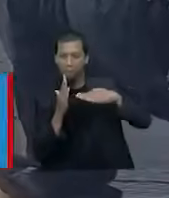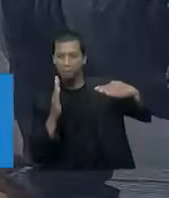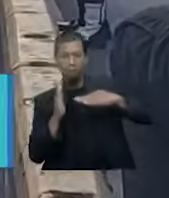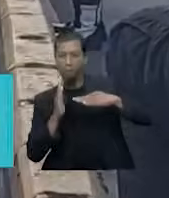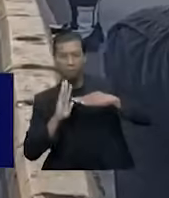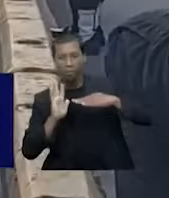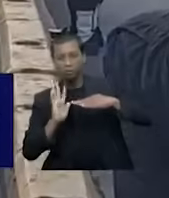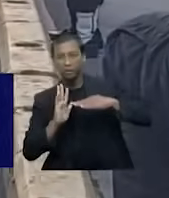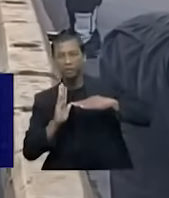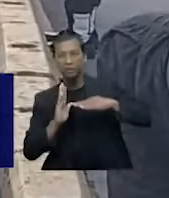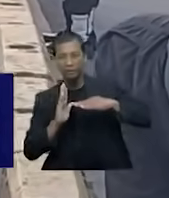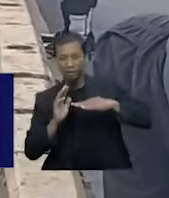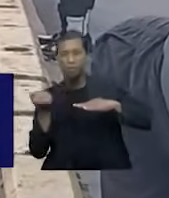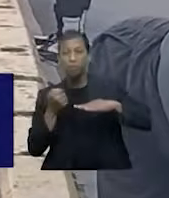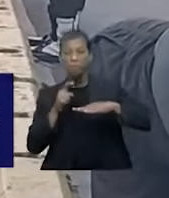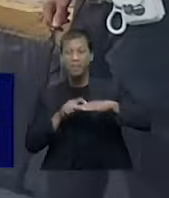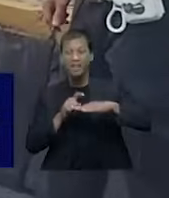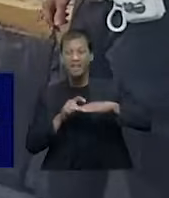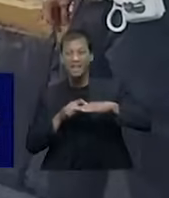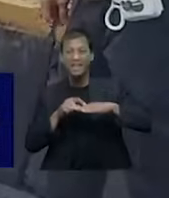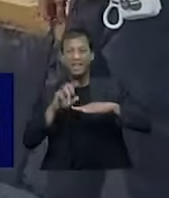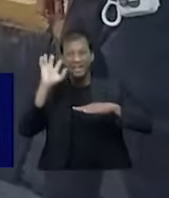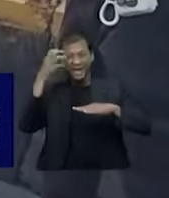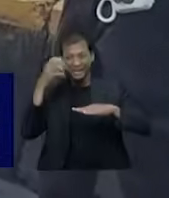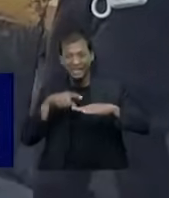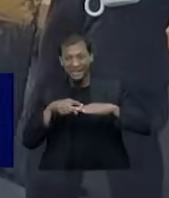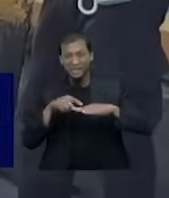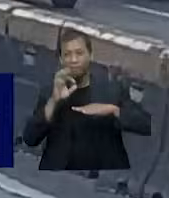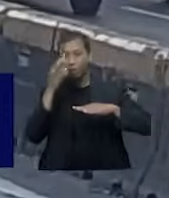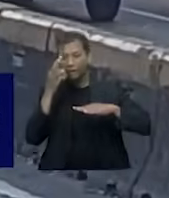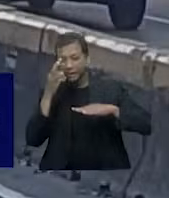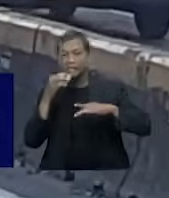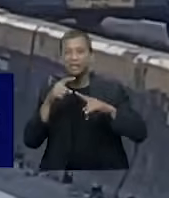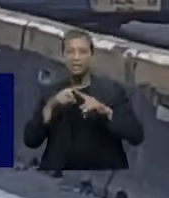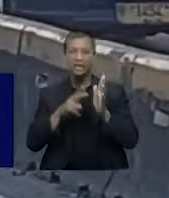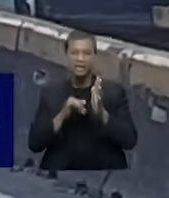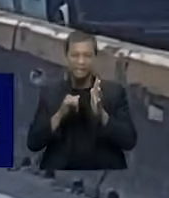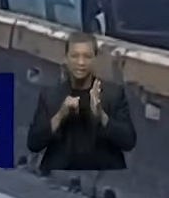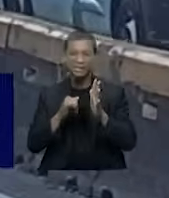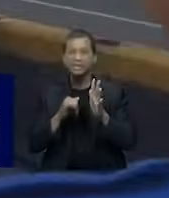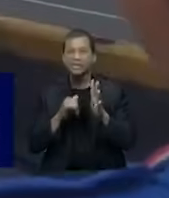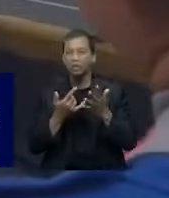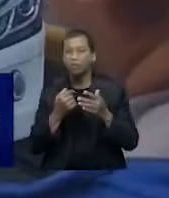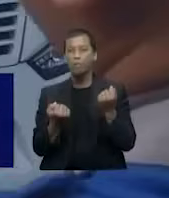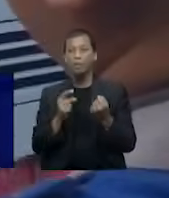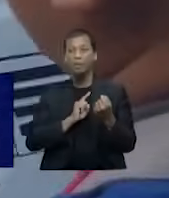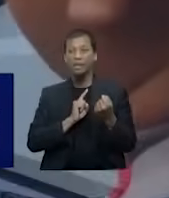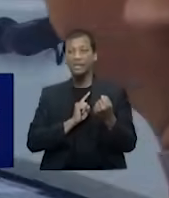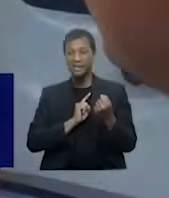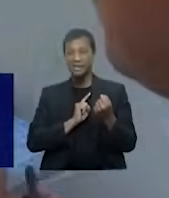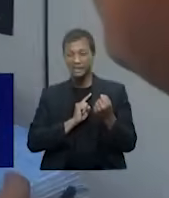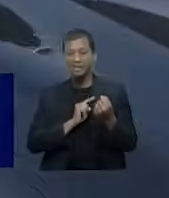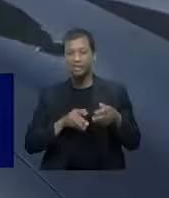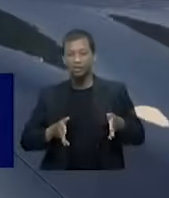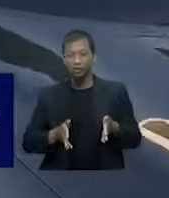Satu persatu kendaraan dinas pemerintah maupun militer dan Polri serta mobil pribadi yang melintas di jalur busway koridor 5 Jatinegara